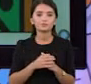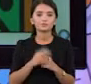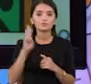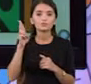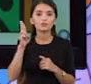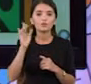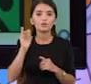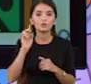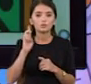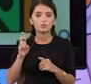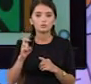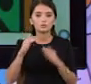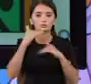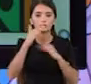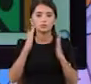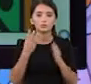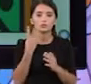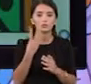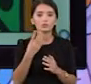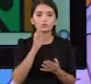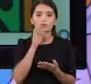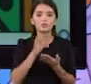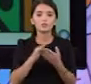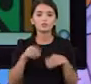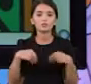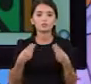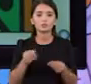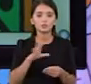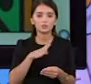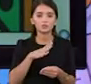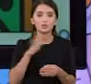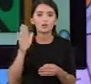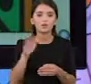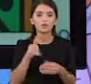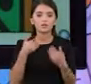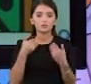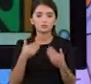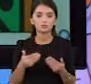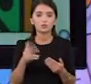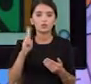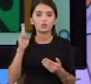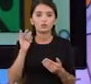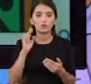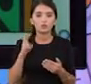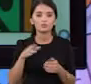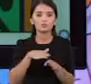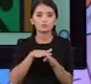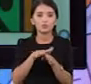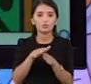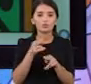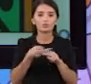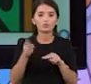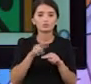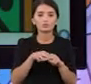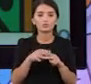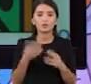Bu kubda bizga 4 xil javob taqdim etilgan va mana shu kubni to'liq bo'lishi